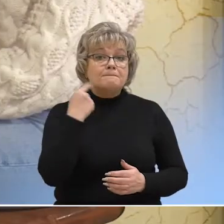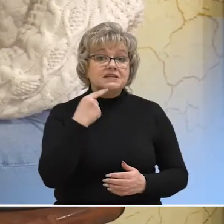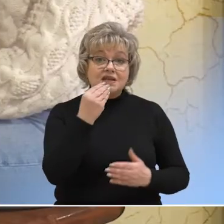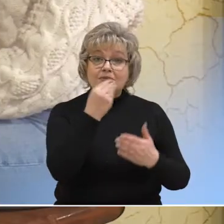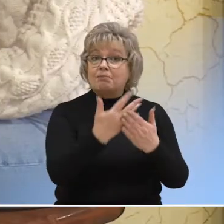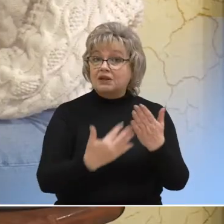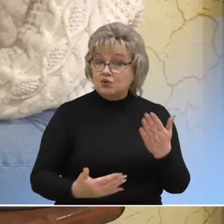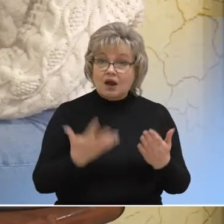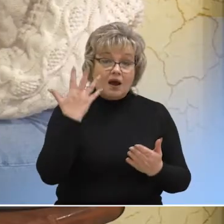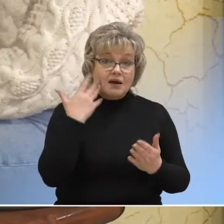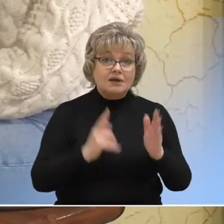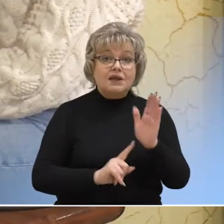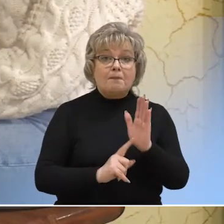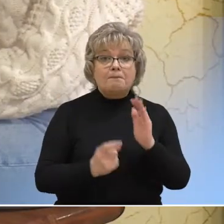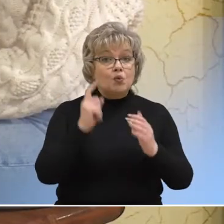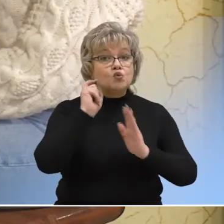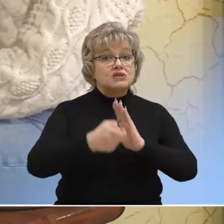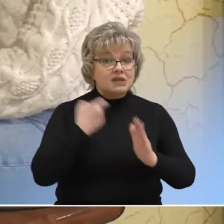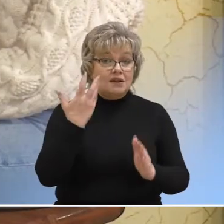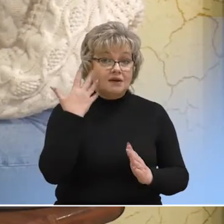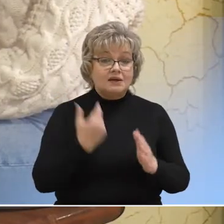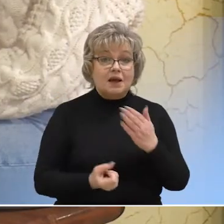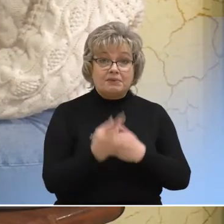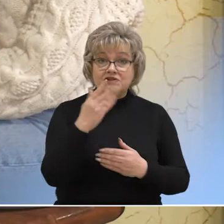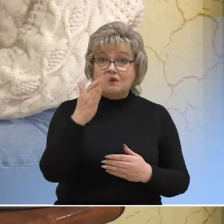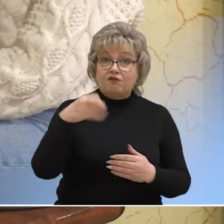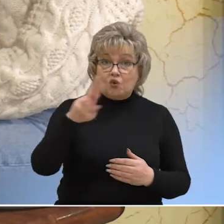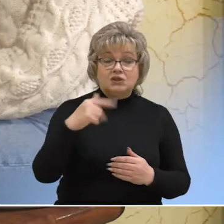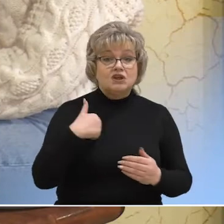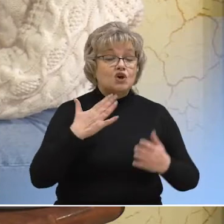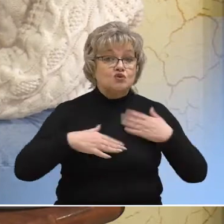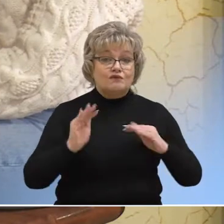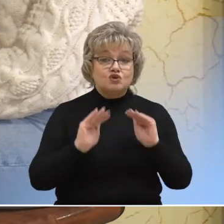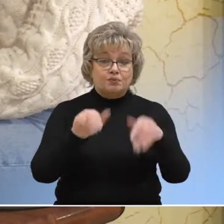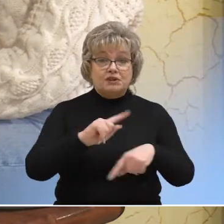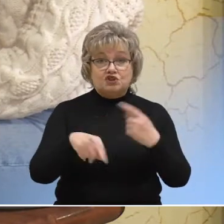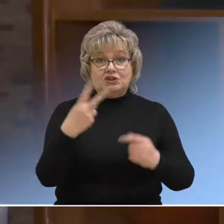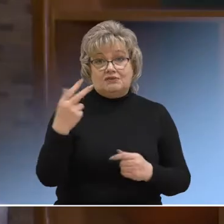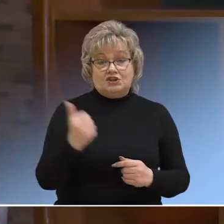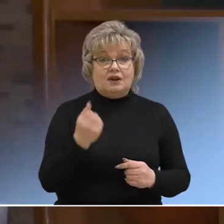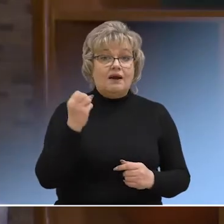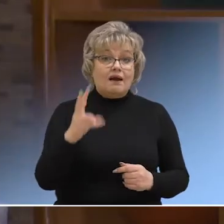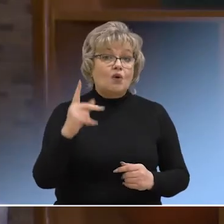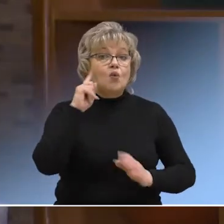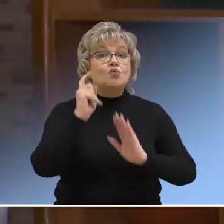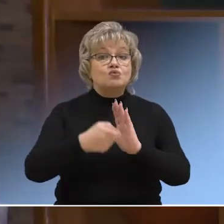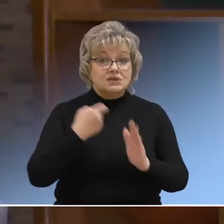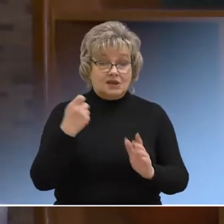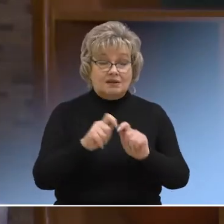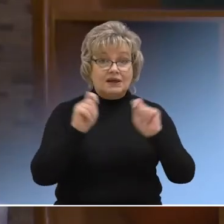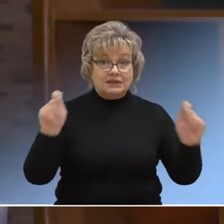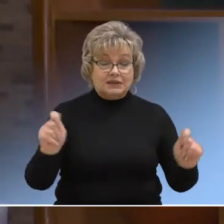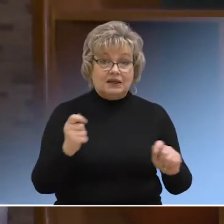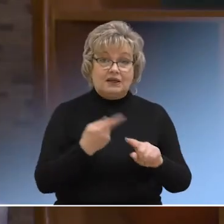когда узнала вот через знакомых, когда появился фонд, я с удовольствием вступила буквально через пару недель после того, как вот основали